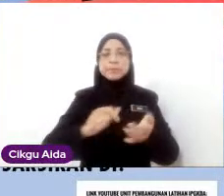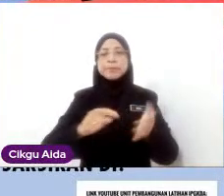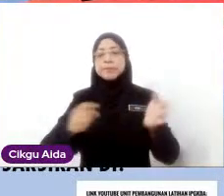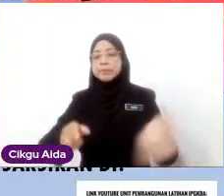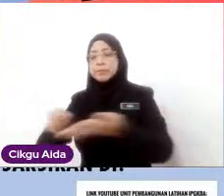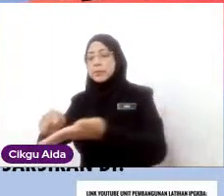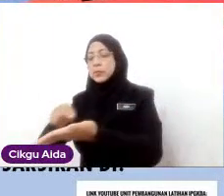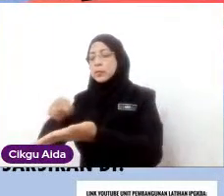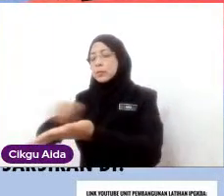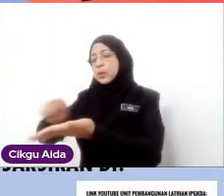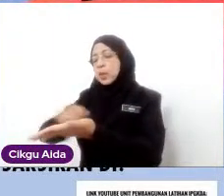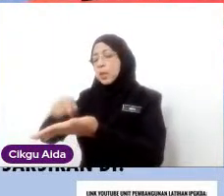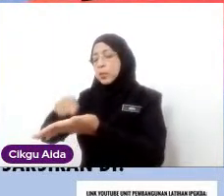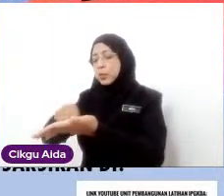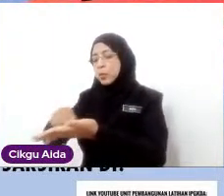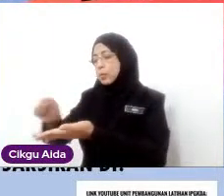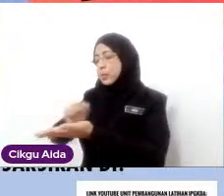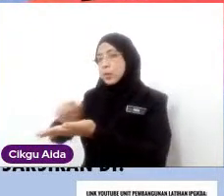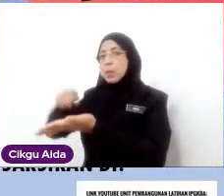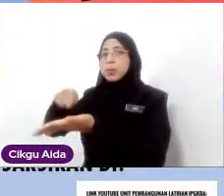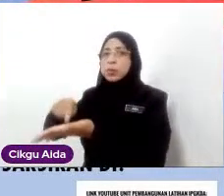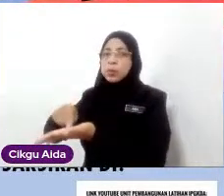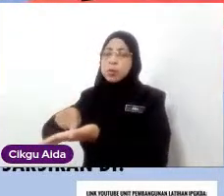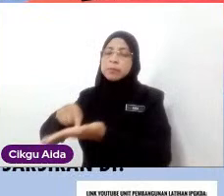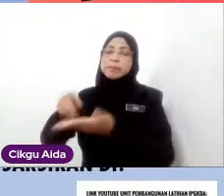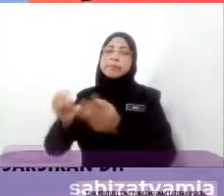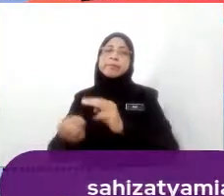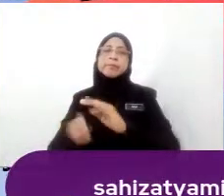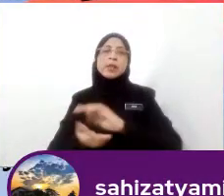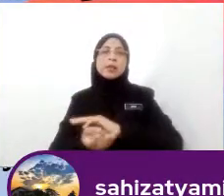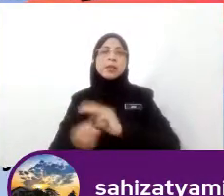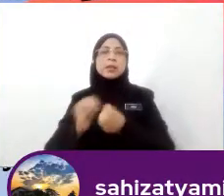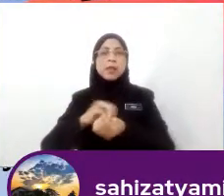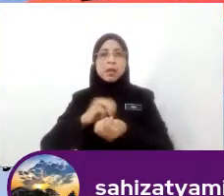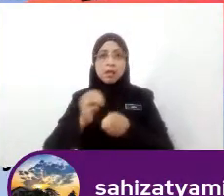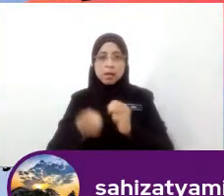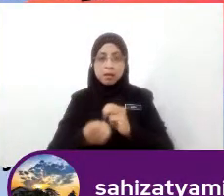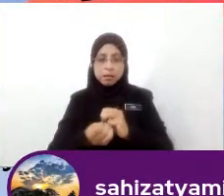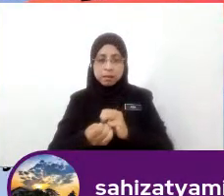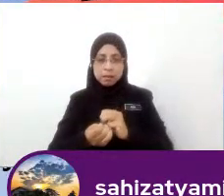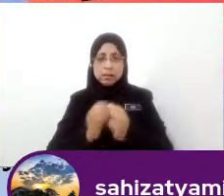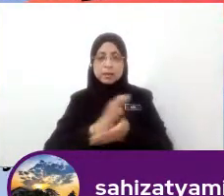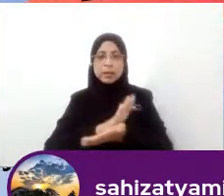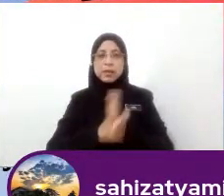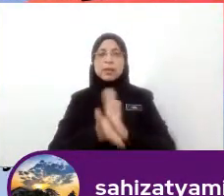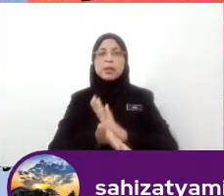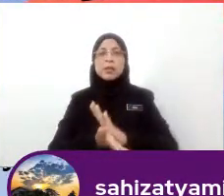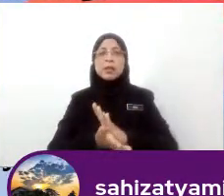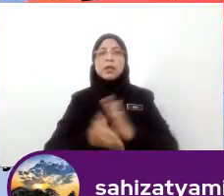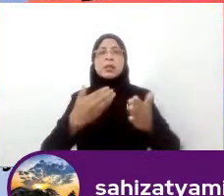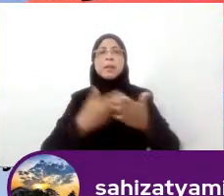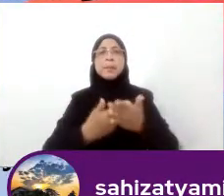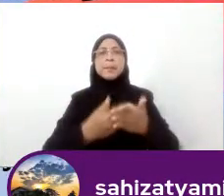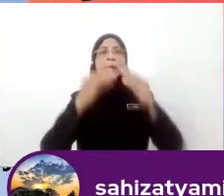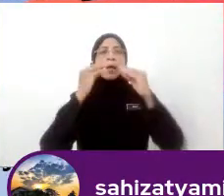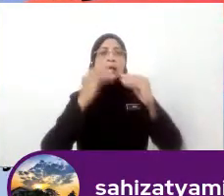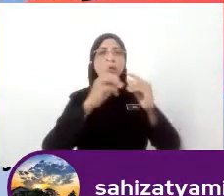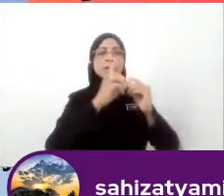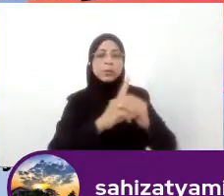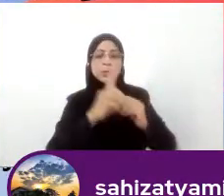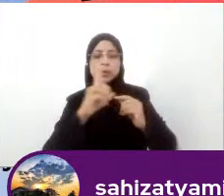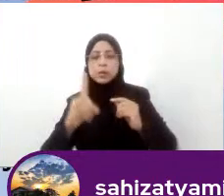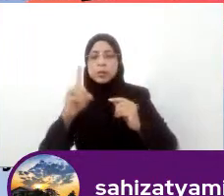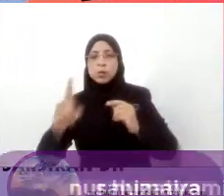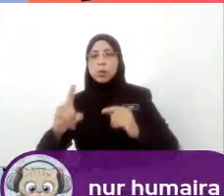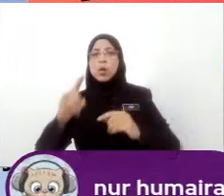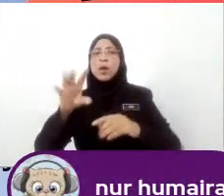kat seorang ni. Saya padam lagi, saya ulang lagi dekat seorang ni. So jadi nak sampaikan satu-satu pengajaran, satu-satu step tu ambil